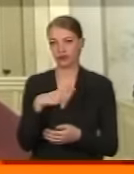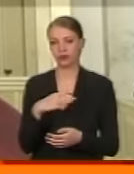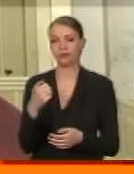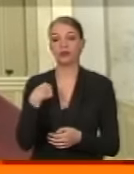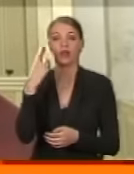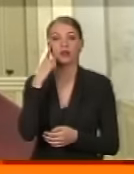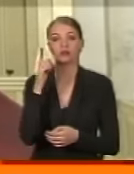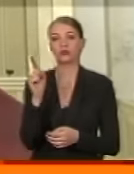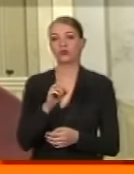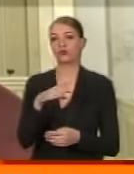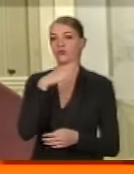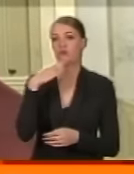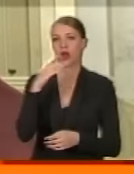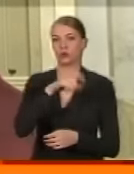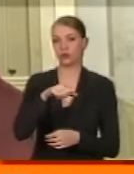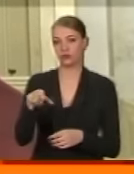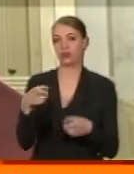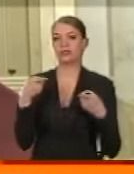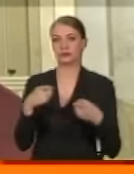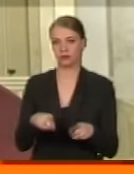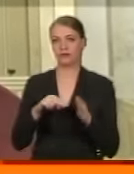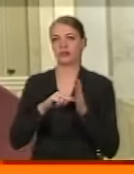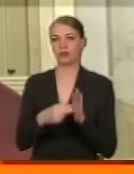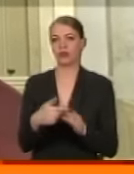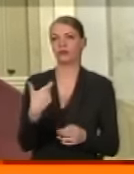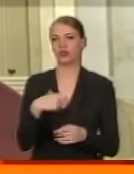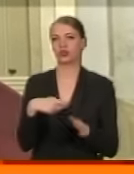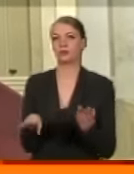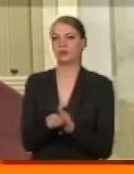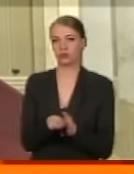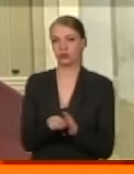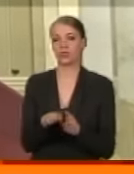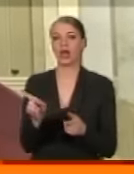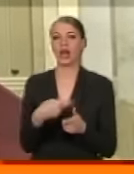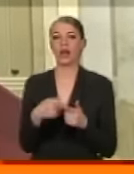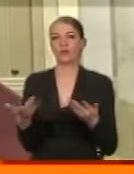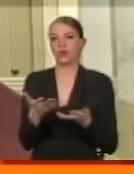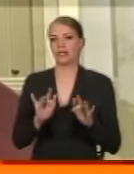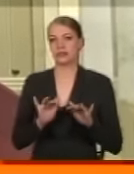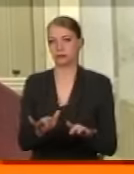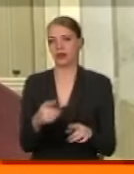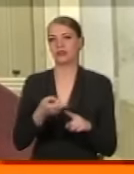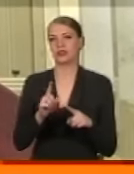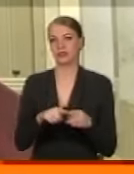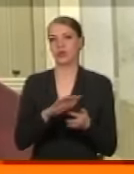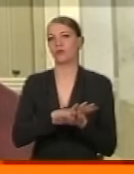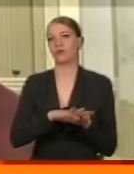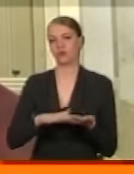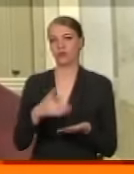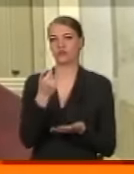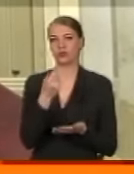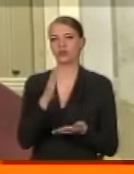що багато людей справді запланували собі відпустки або якісь справи. Це продовження